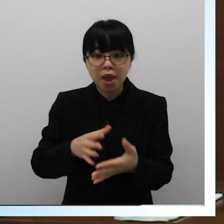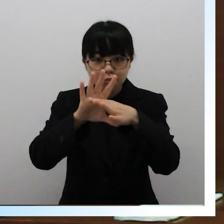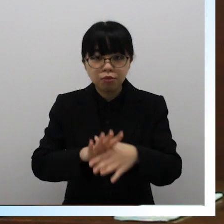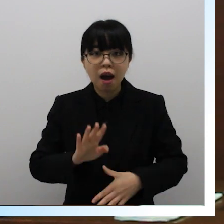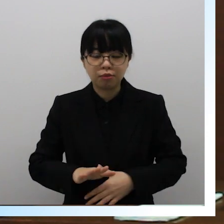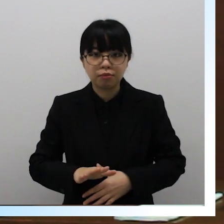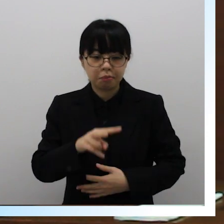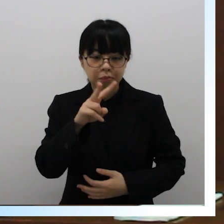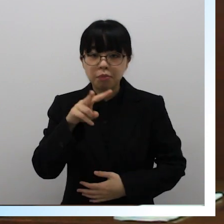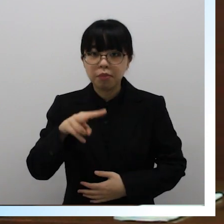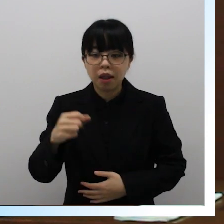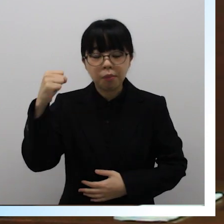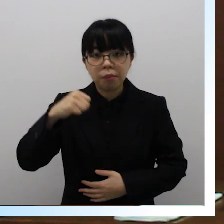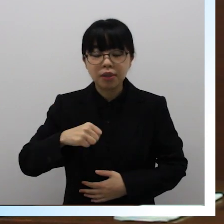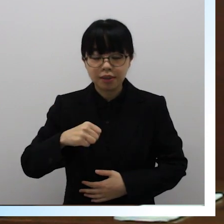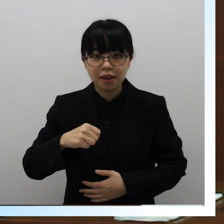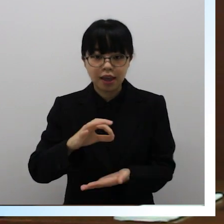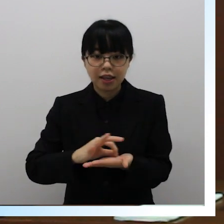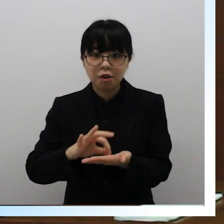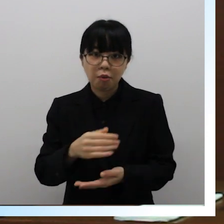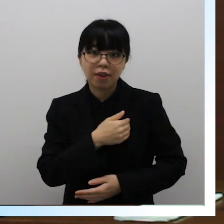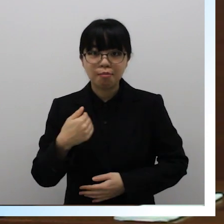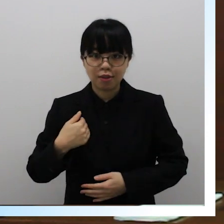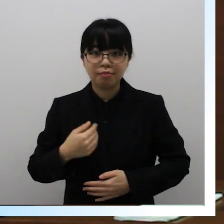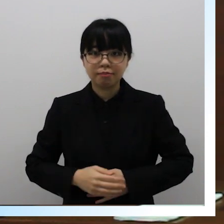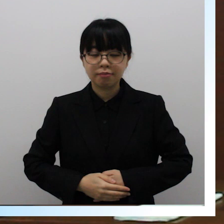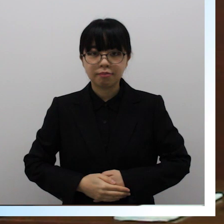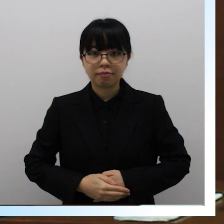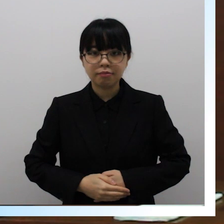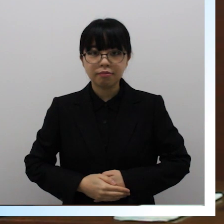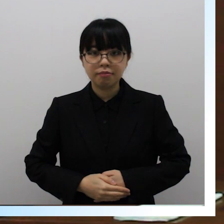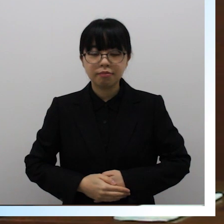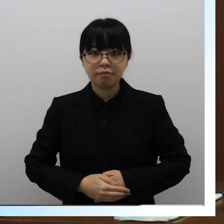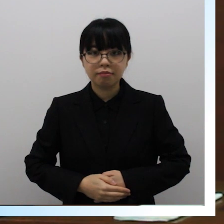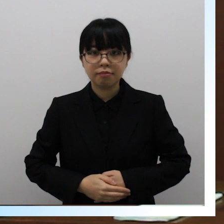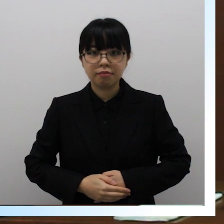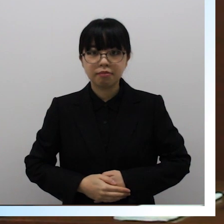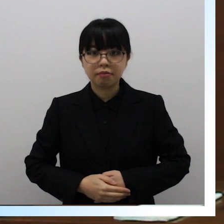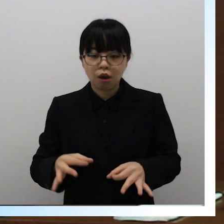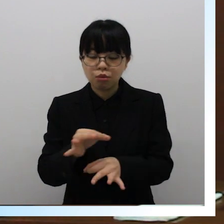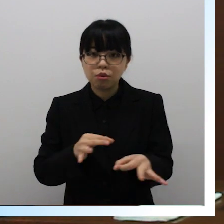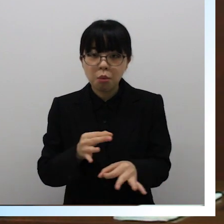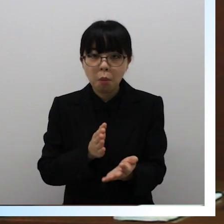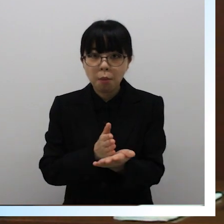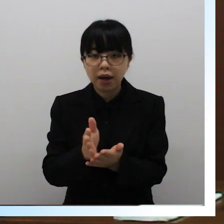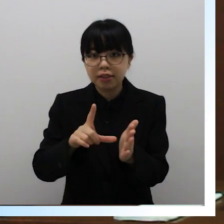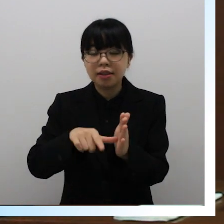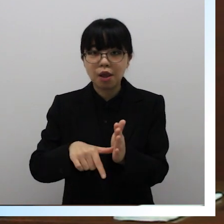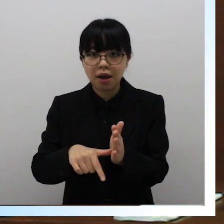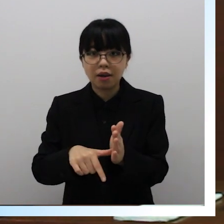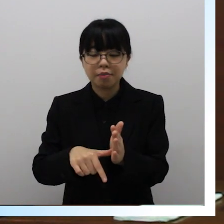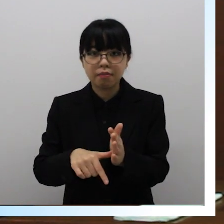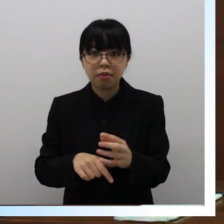始となります。今回の運用開始時点では、公共施設マップ、都市計